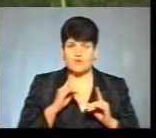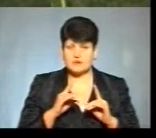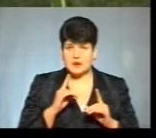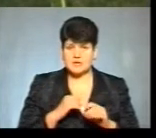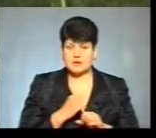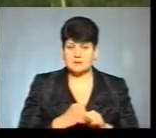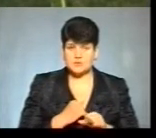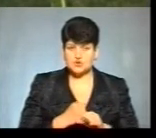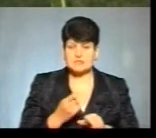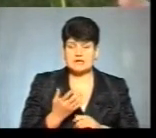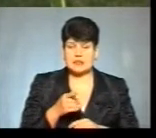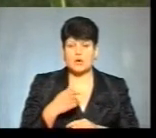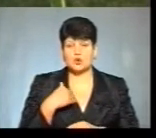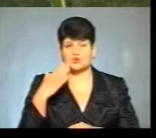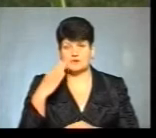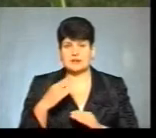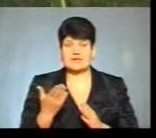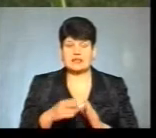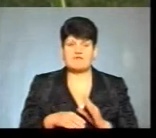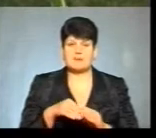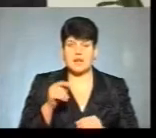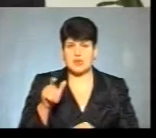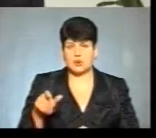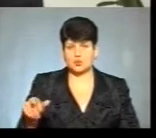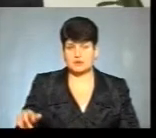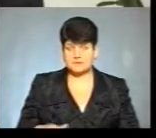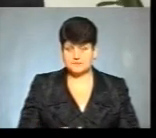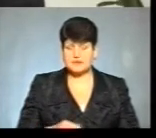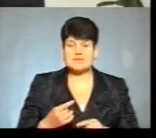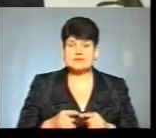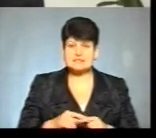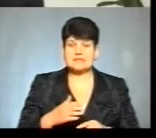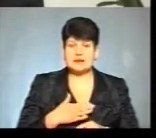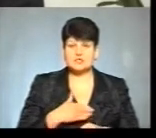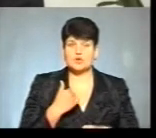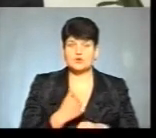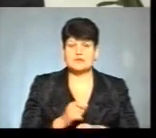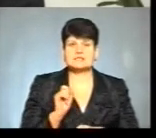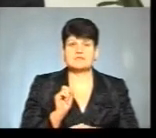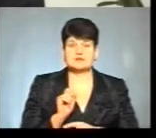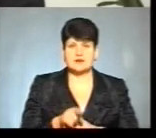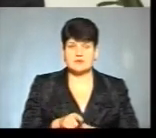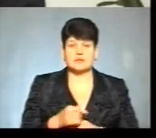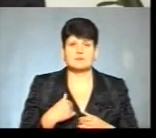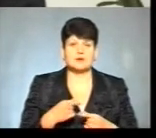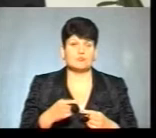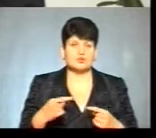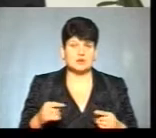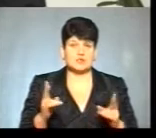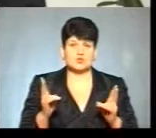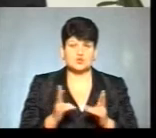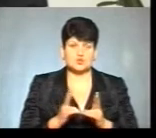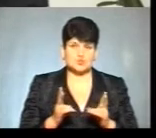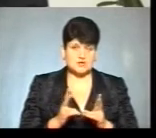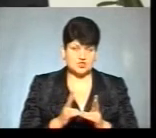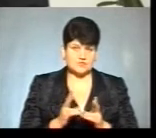працюють, за яких голосували, яких обирали люди. От, це наше головне завдання. І ми будь-які зустрічі з